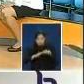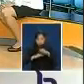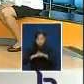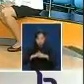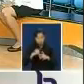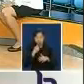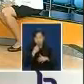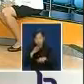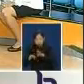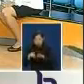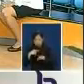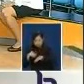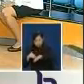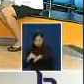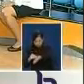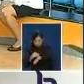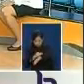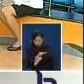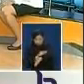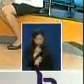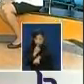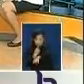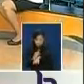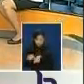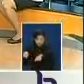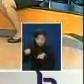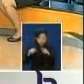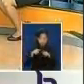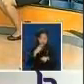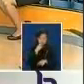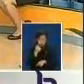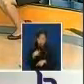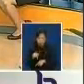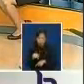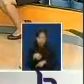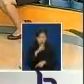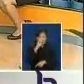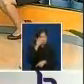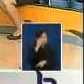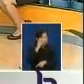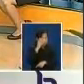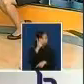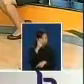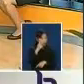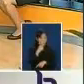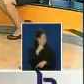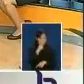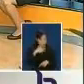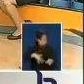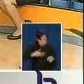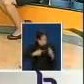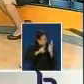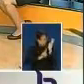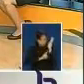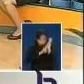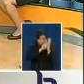ล้วก็ปวดกล้ามเนื้ออย่างแรงนะนี่มันจะเริ่มออกมาแล้วครับเพราะฉะนั้นในช่วงแรกๆเนี่ยถ้ามีอาการไข้สูงต้องเอาไข้ลงเท่านั้นเองนะฮะอัน